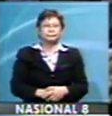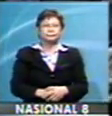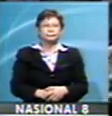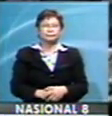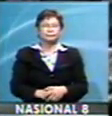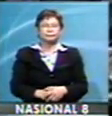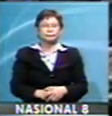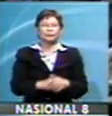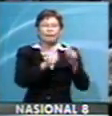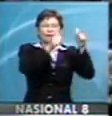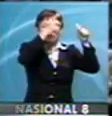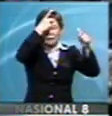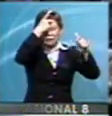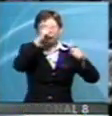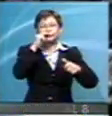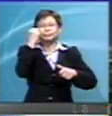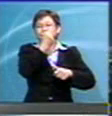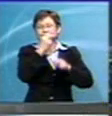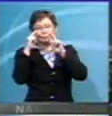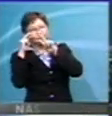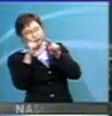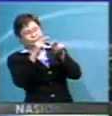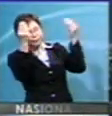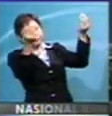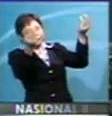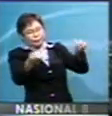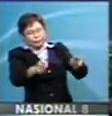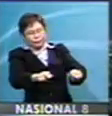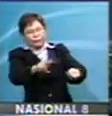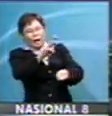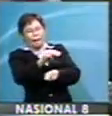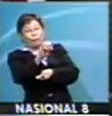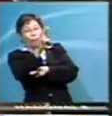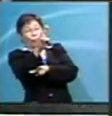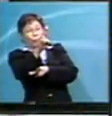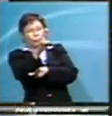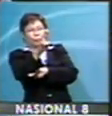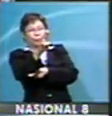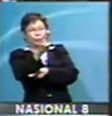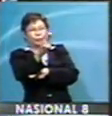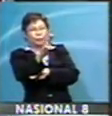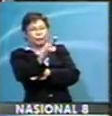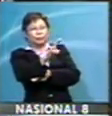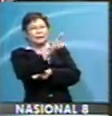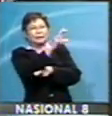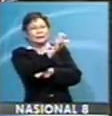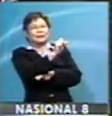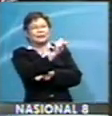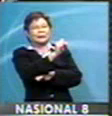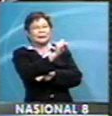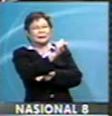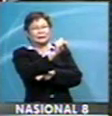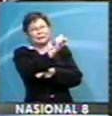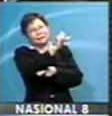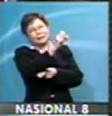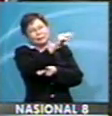ekonomi terdahulu dat ser najibut menyaksikan Majlis menandatangani memorandum persahaman diantara berhad dengan FR